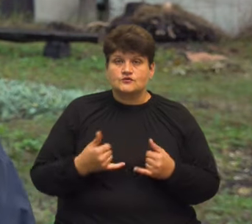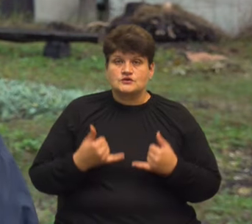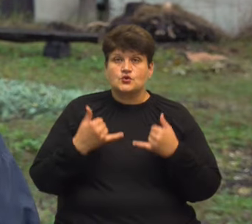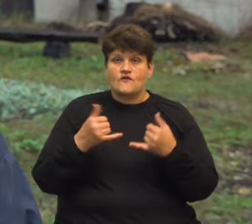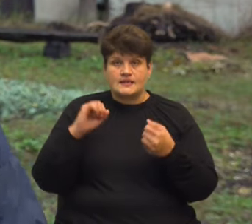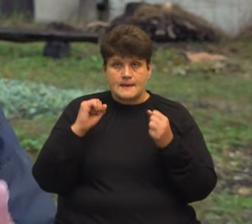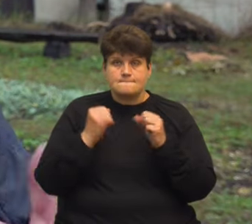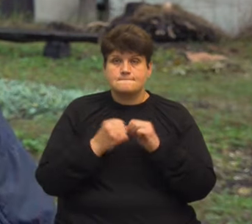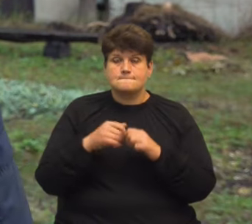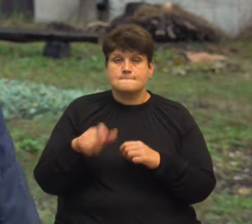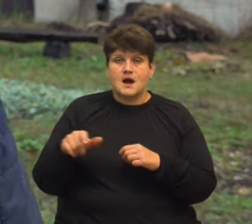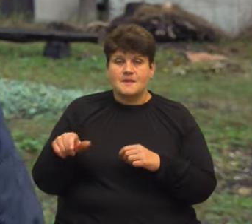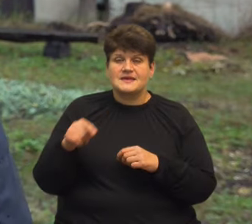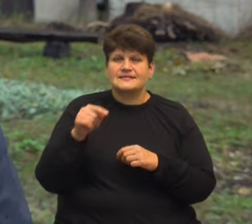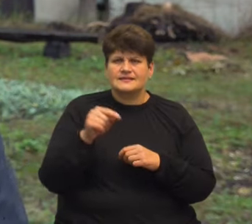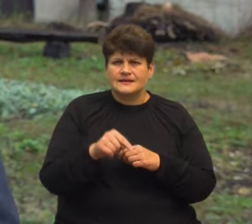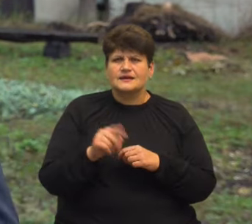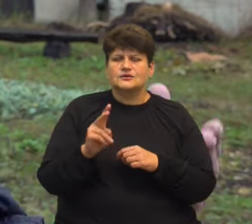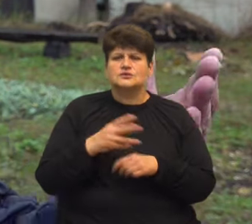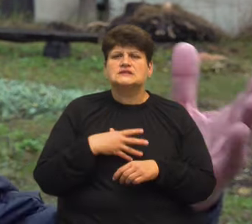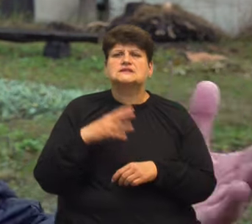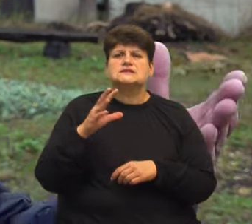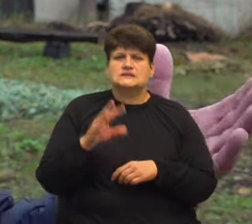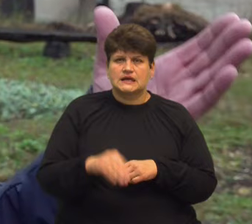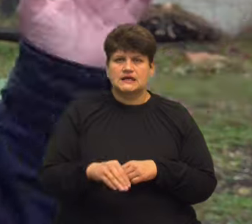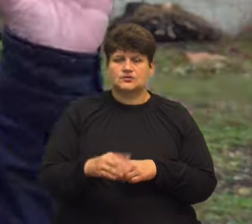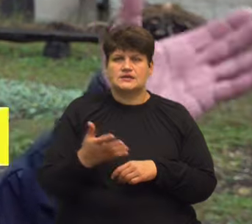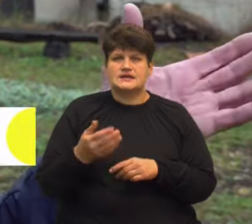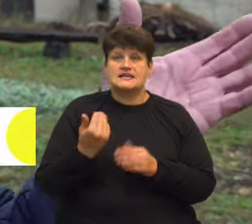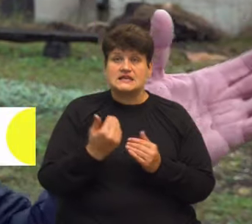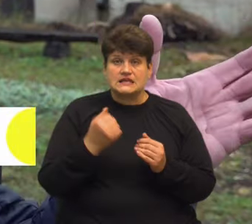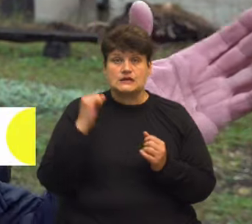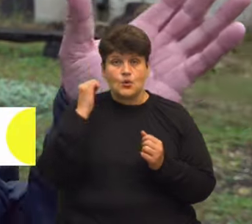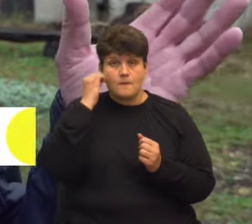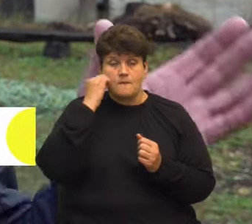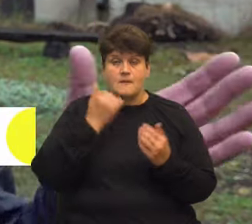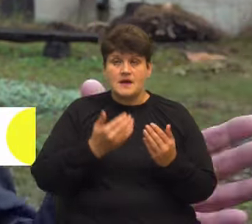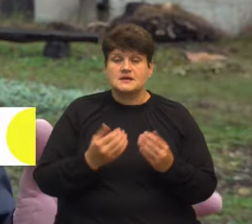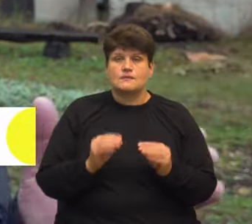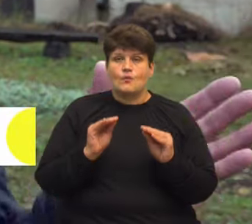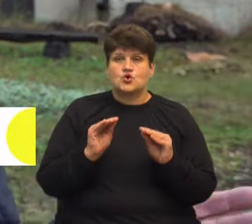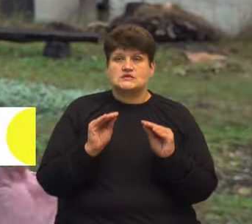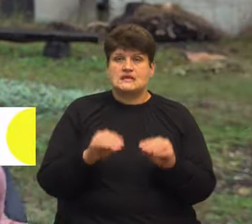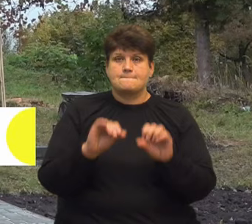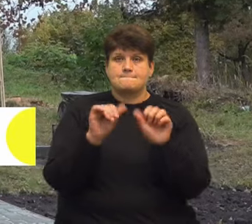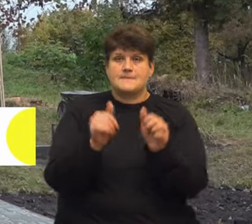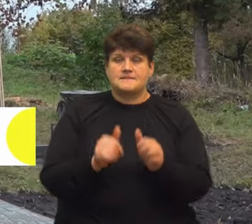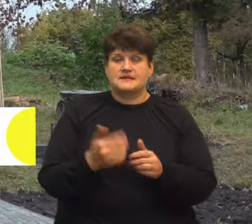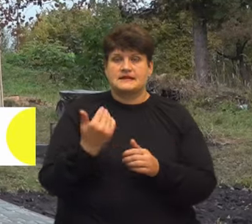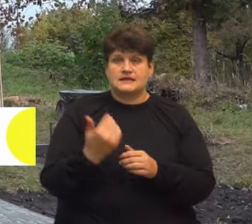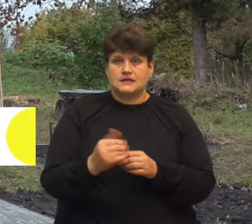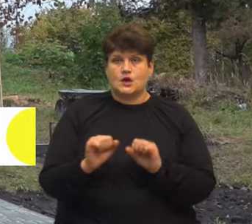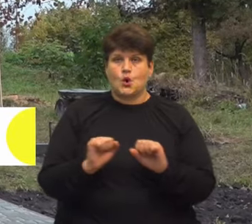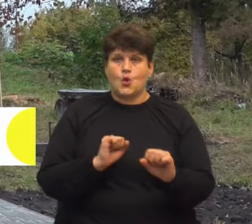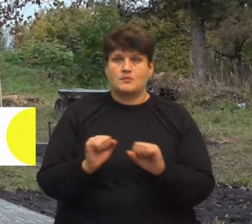пам'ять тих вояків УПА, які загинули, і в їхню пам'ять поставити пам'ятники їхніх командирів тут.